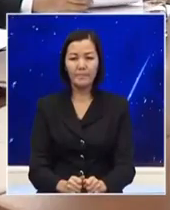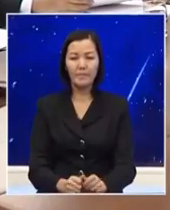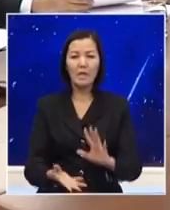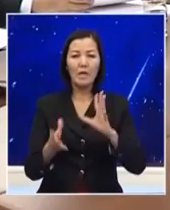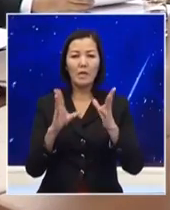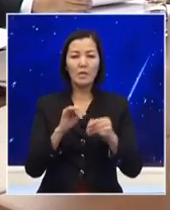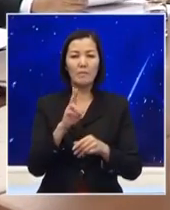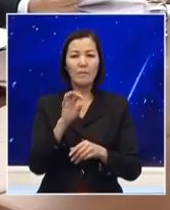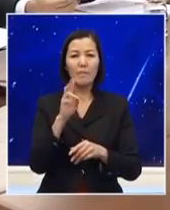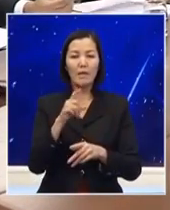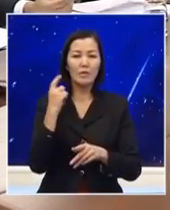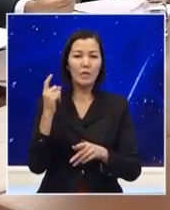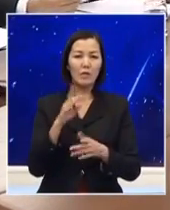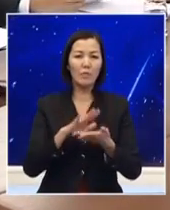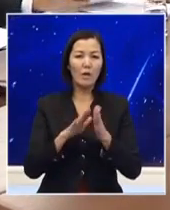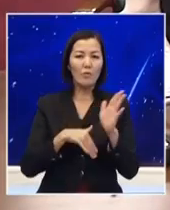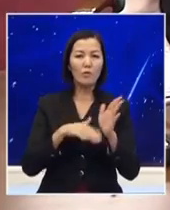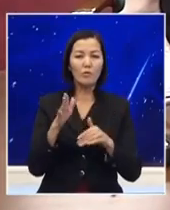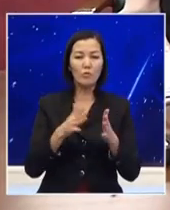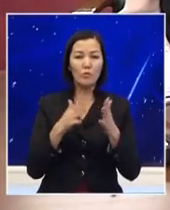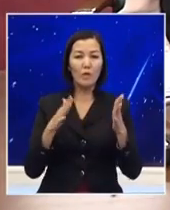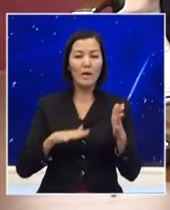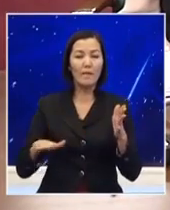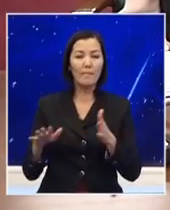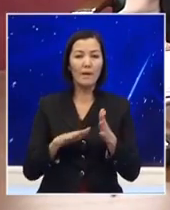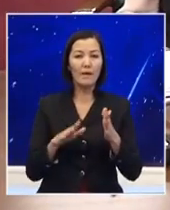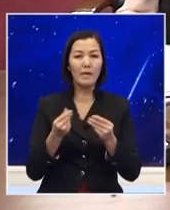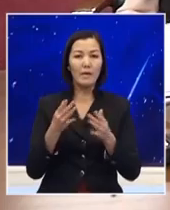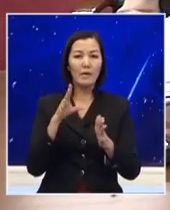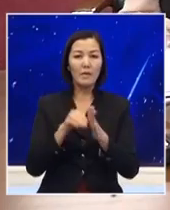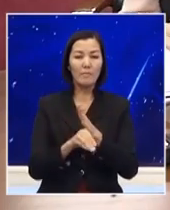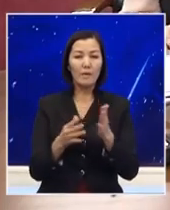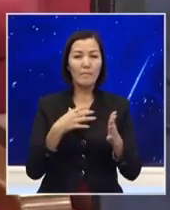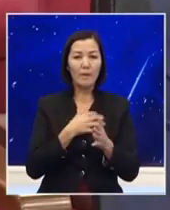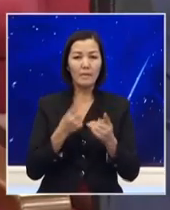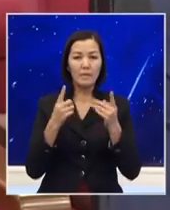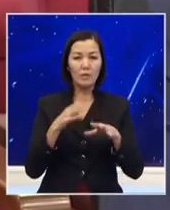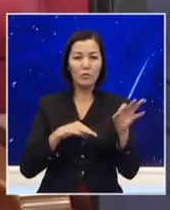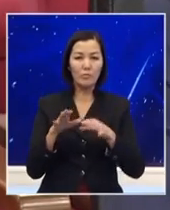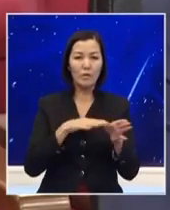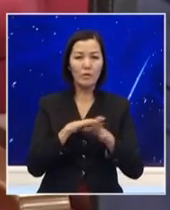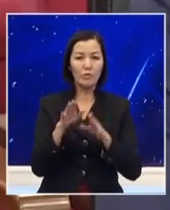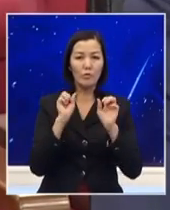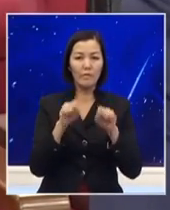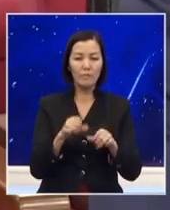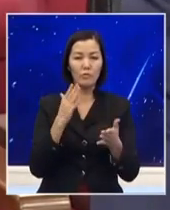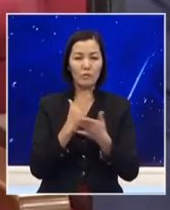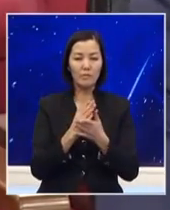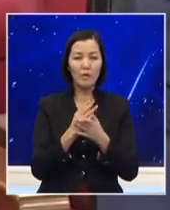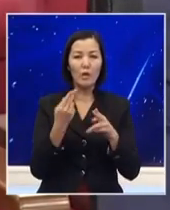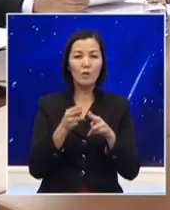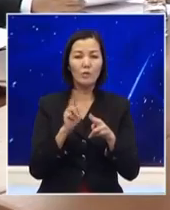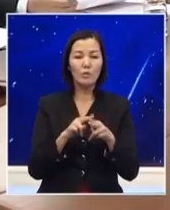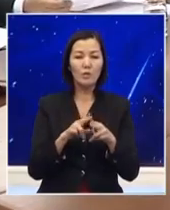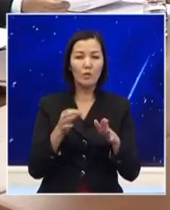Жалпы Балқаш ауданы экономикалық әлеуеті зор мекен. Бұл аумақ инвесторларды көптеп тартып, маңызды әрі ірі жобаларды іске асыруға мүмкіндігі жетеді.